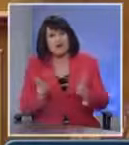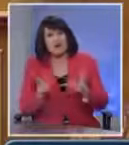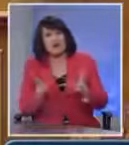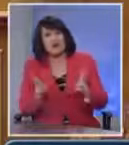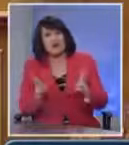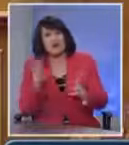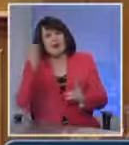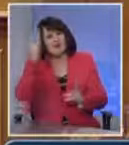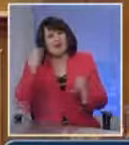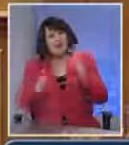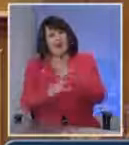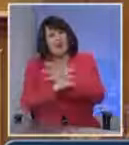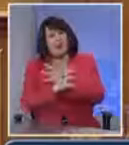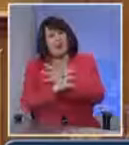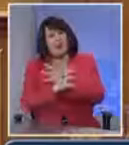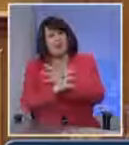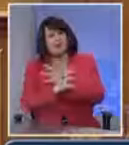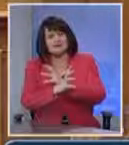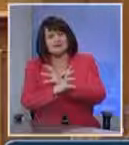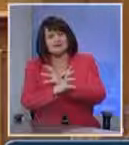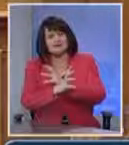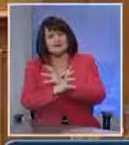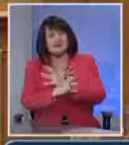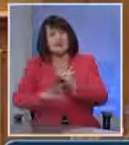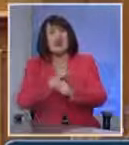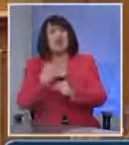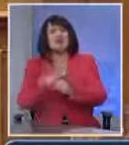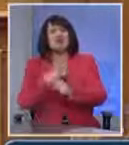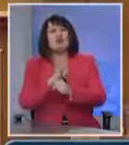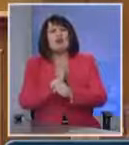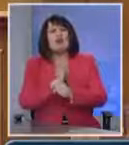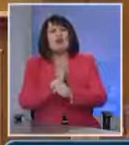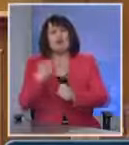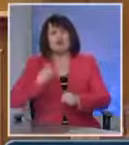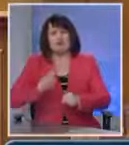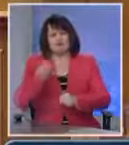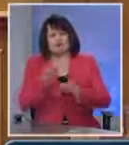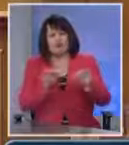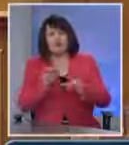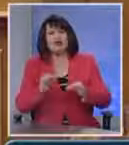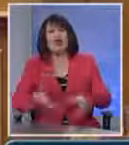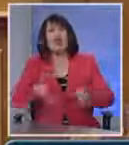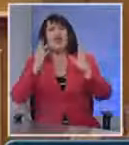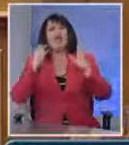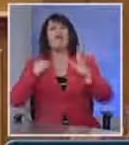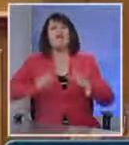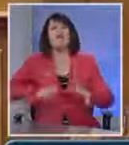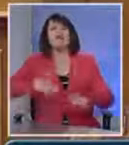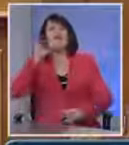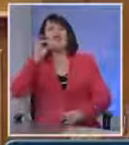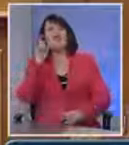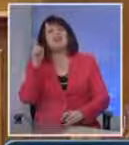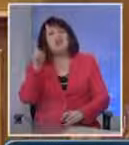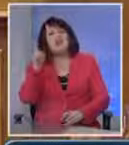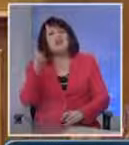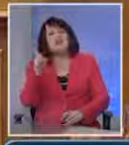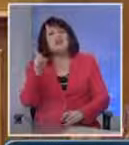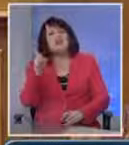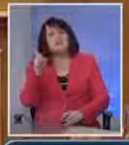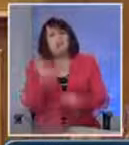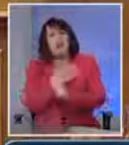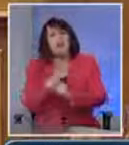χουλιγκάνους εισαγωγής μάλιστα να λαιλατούν τη δημόσια περιουσία, δηλαδή το Δημαρχείο Θεσσαλονίκης.